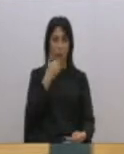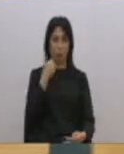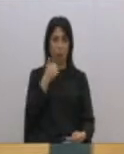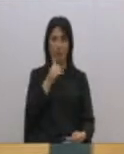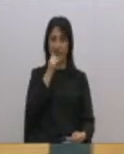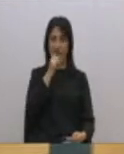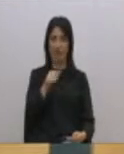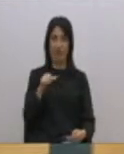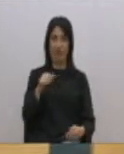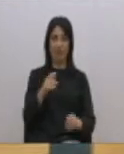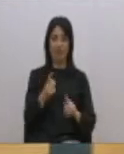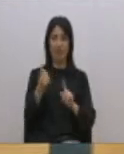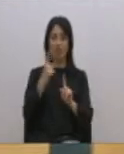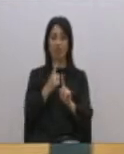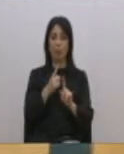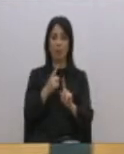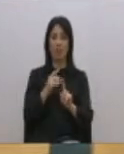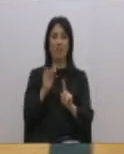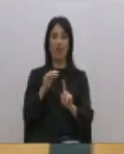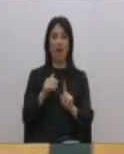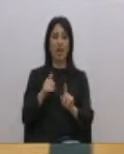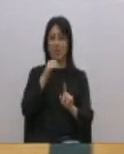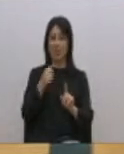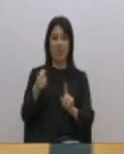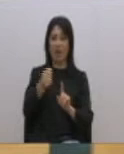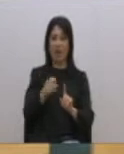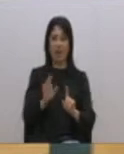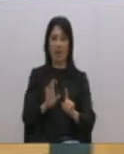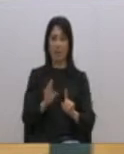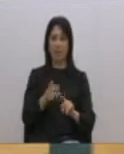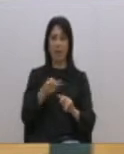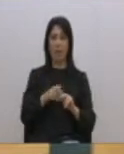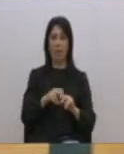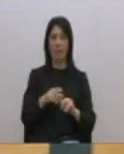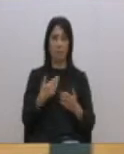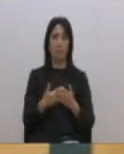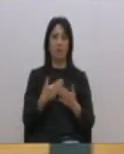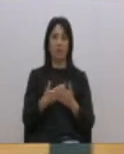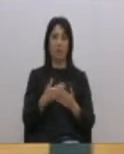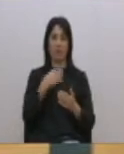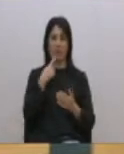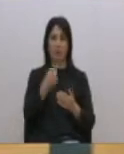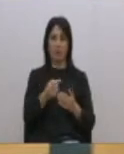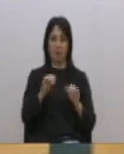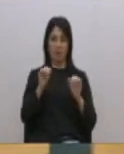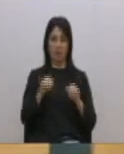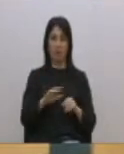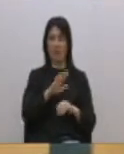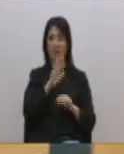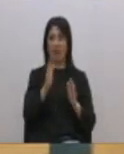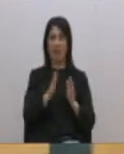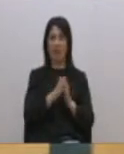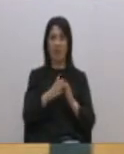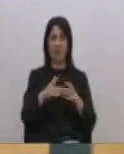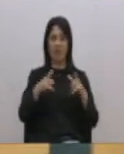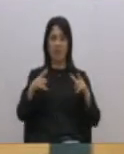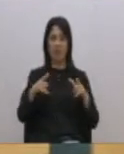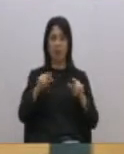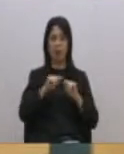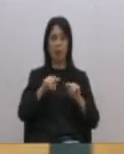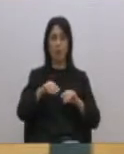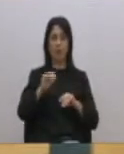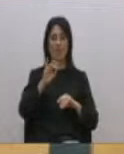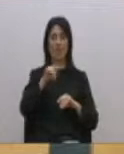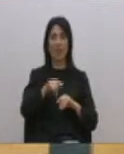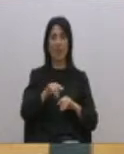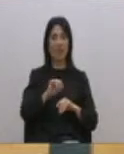ვერ აყენებს შემდგომი ფრაქცია. ამიტომ პირობითად ვამბობ, შეიძლება ყველაზე მრავალრიცხოვანმა ოპოზიციურმა